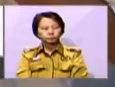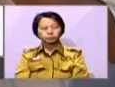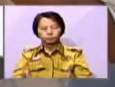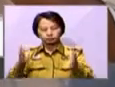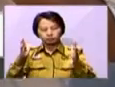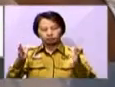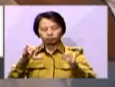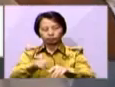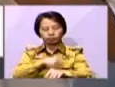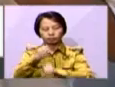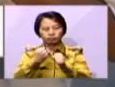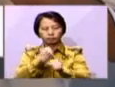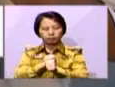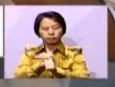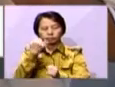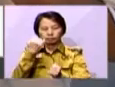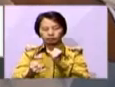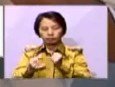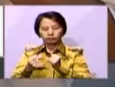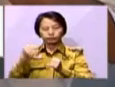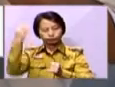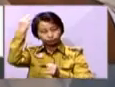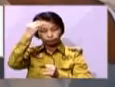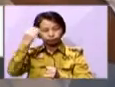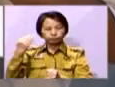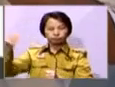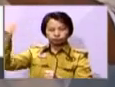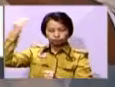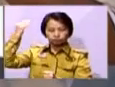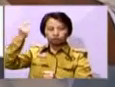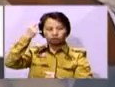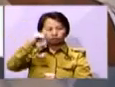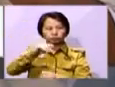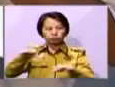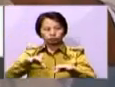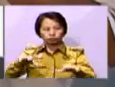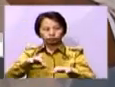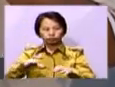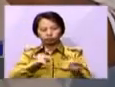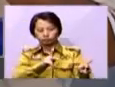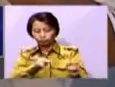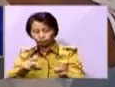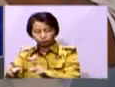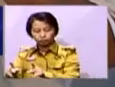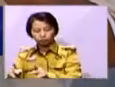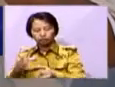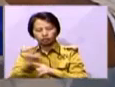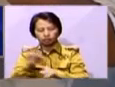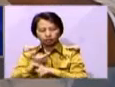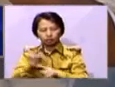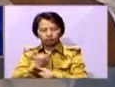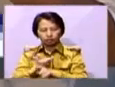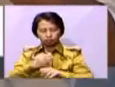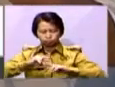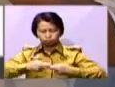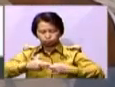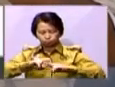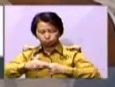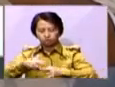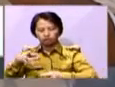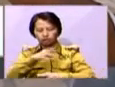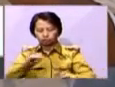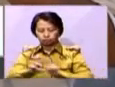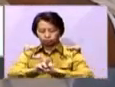Tempoh sepanjang tahun sejak berakhirnya musim haji lalu diambil bagi melaksanakan pelan komprehensif, latihan penyelenggaraan